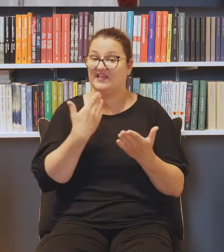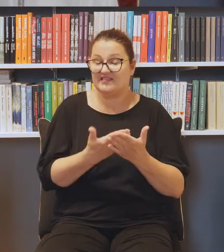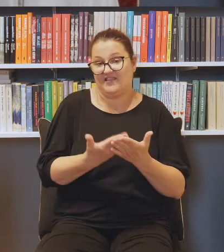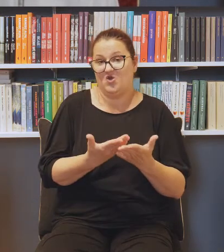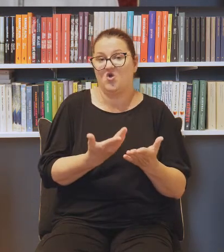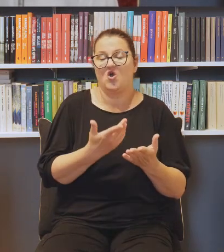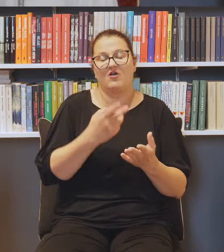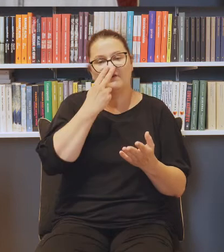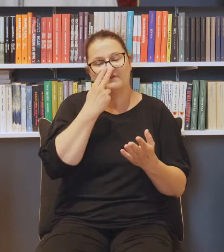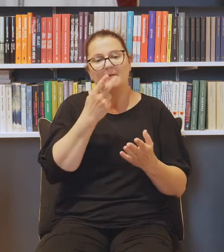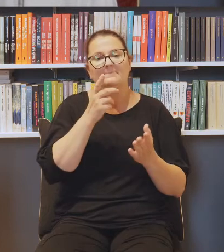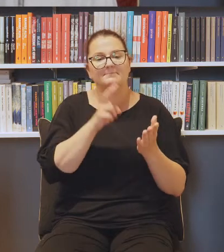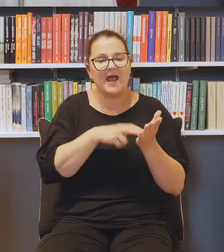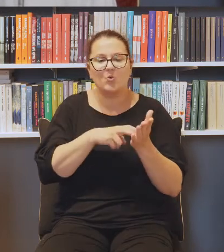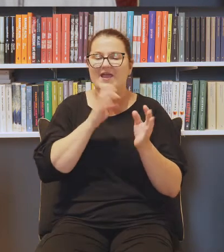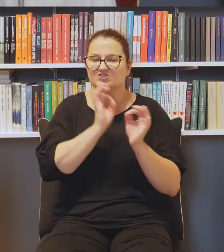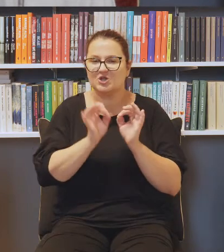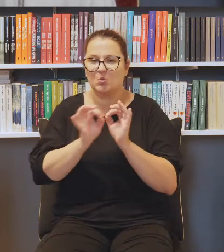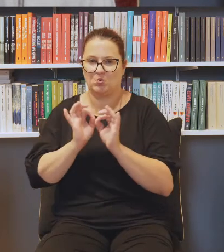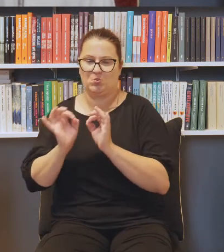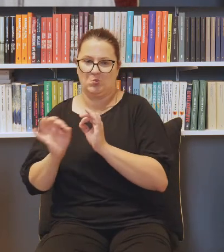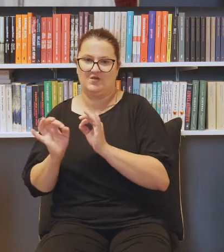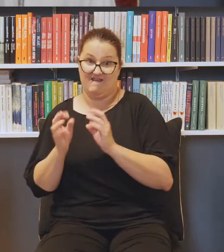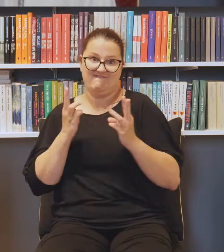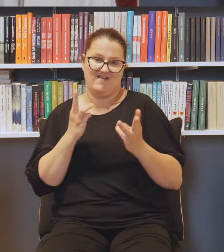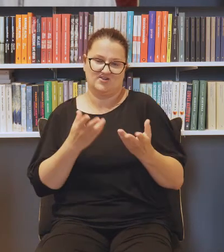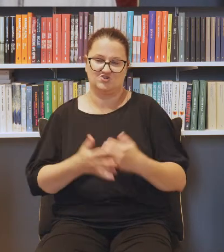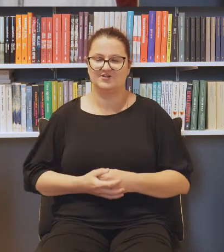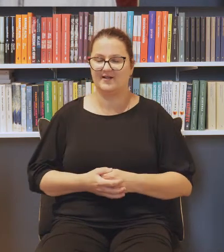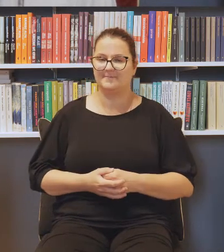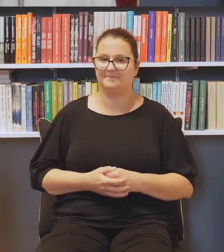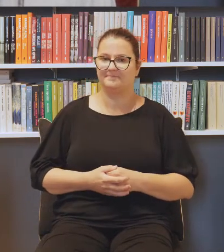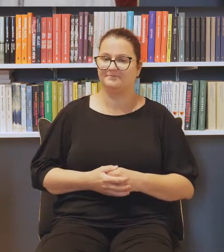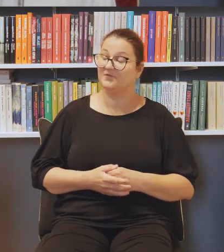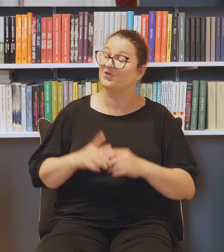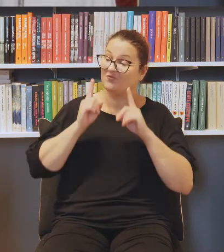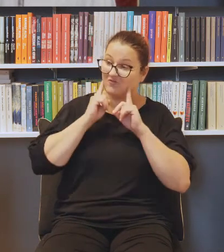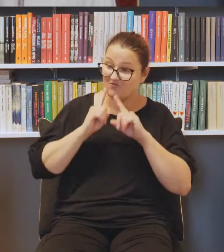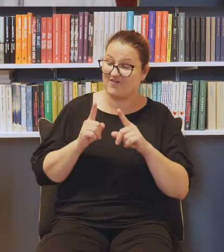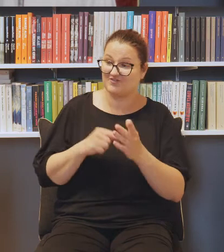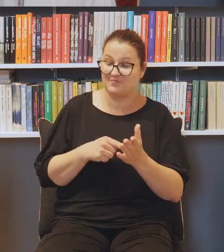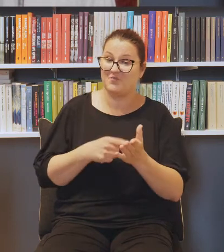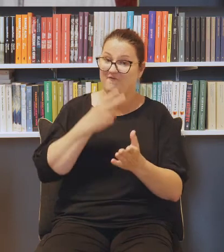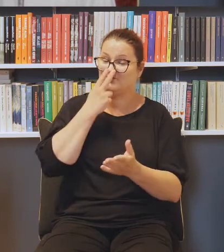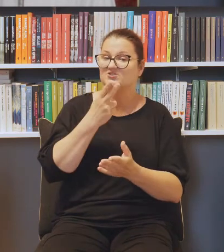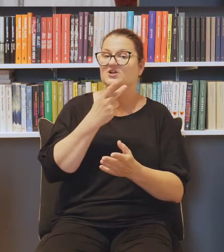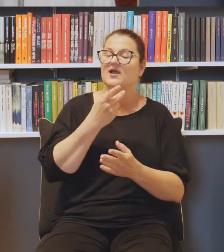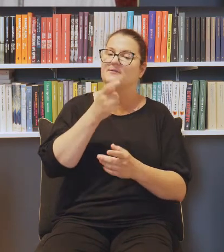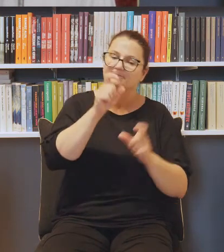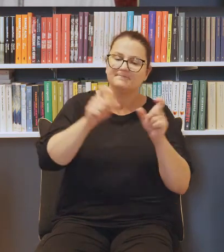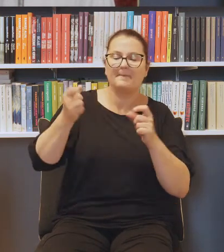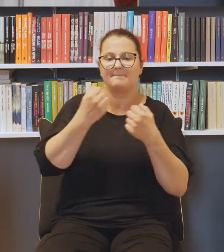często brakuje takich szczegółów, które są ważne. No właśnie, bo wydaje się, że ci bohaterowie są